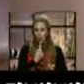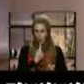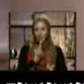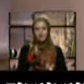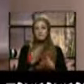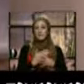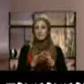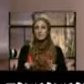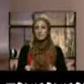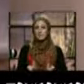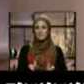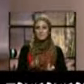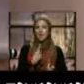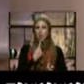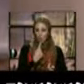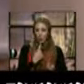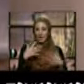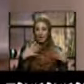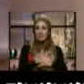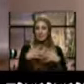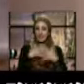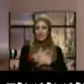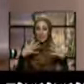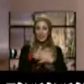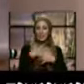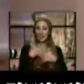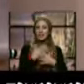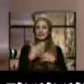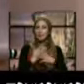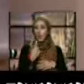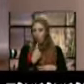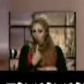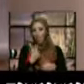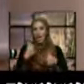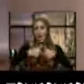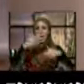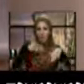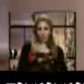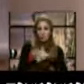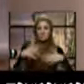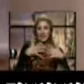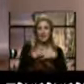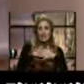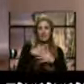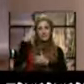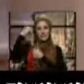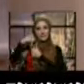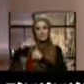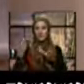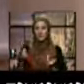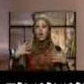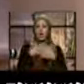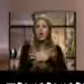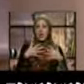كلما اكثرنا اعيادنا كثرت احزاننا. وكان الصحابة لهم عيدان. نعم. عيد الفطر وعيد